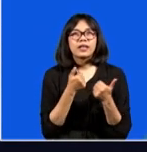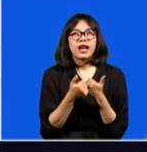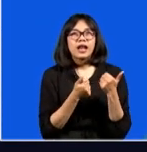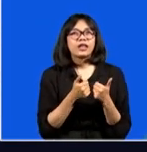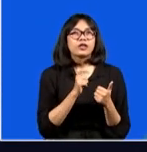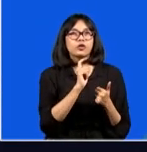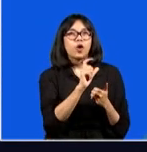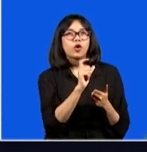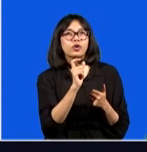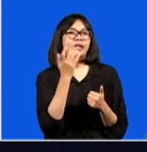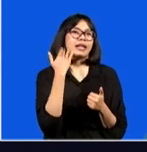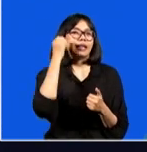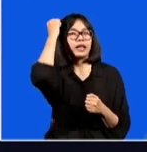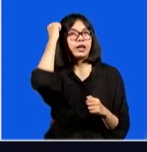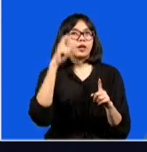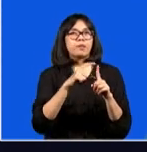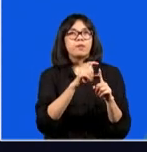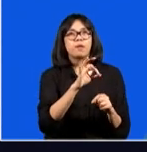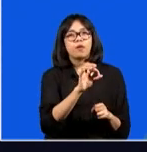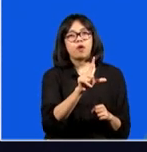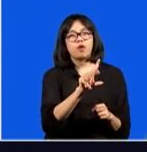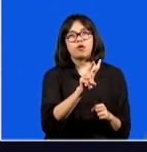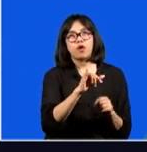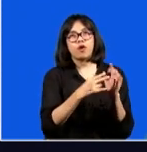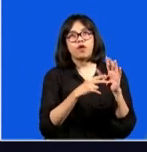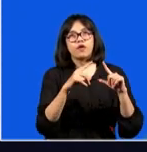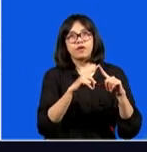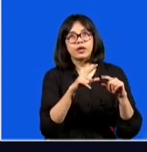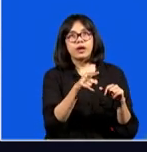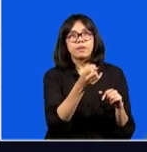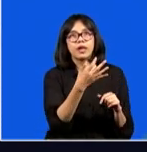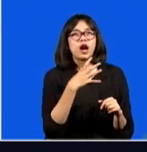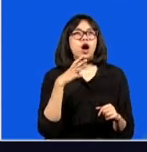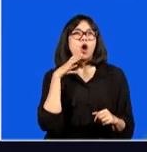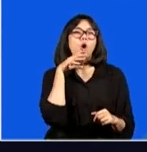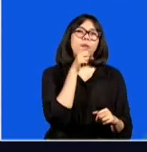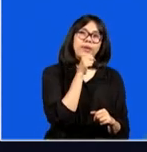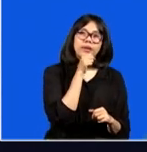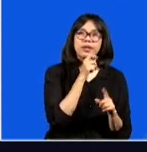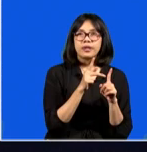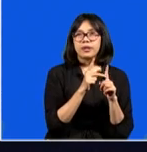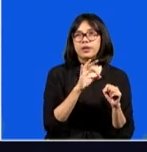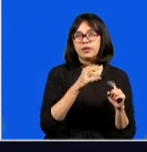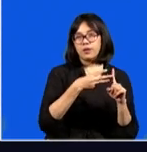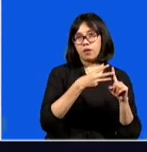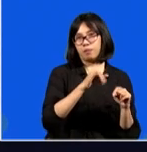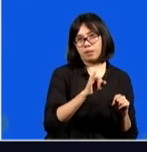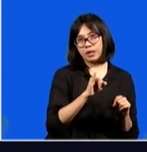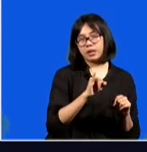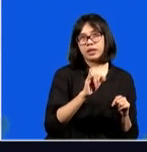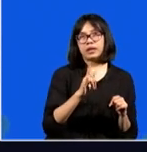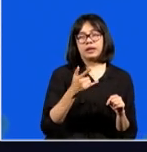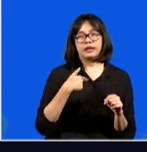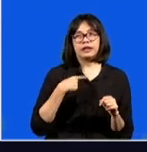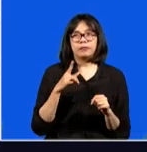misalnya mengintegrasikan hal-hal hobi-hobi minat dan bakat dalam interaksi kelas saya jadi